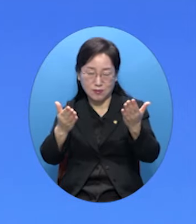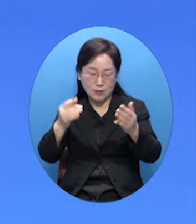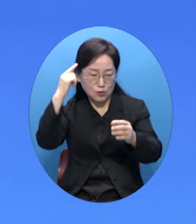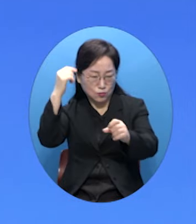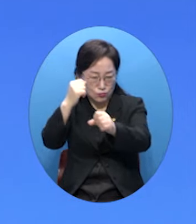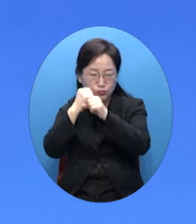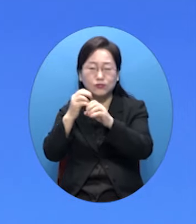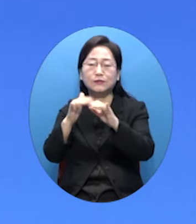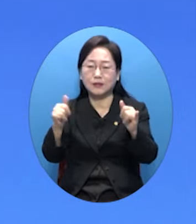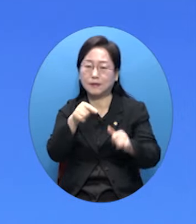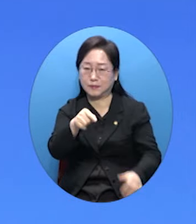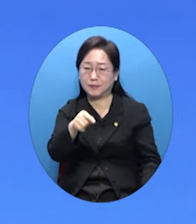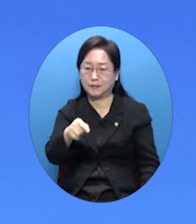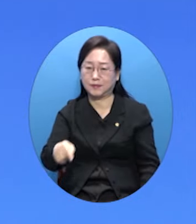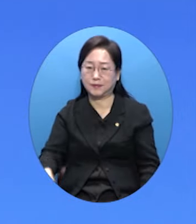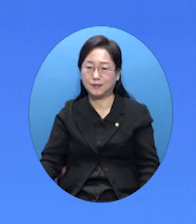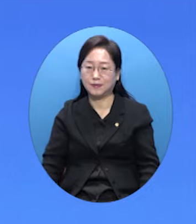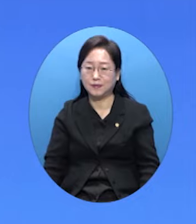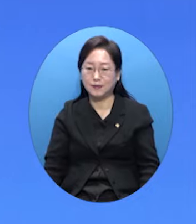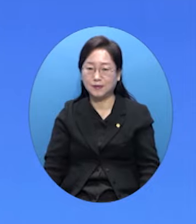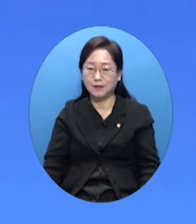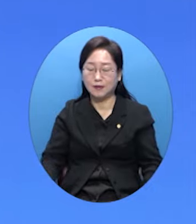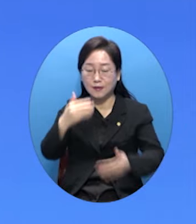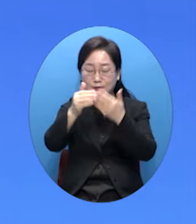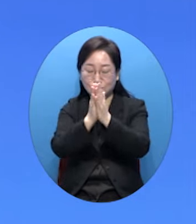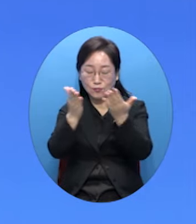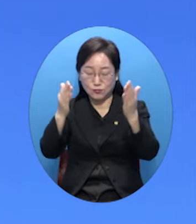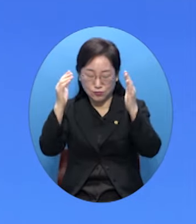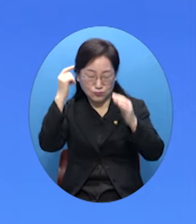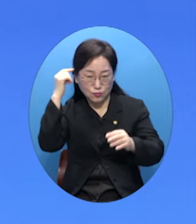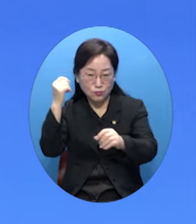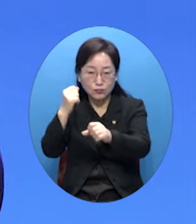연구한 사람들입니다. 성경을 연구한